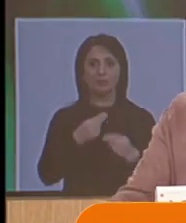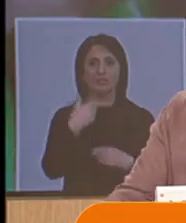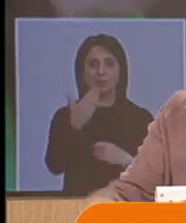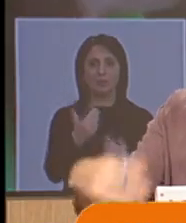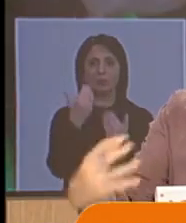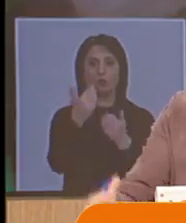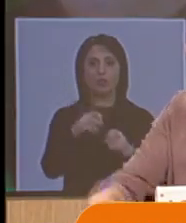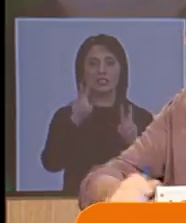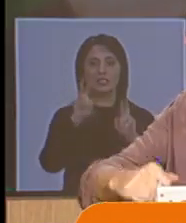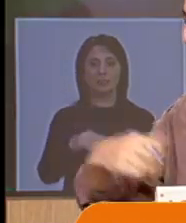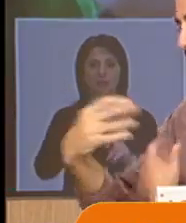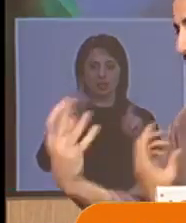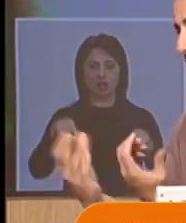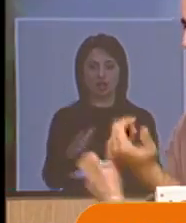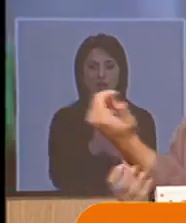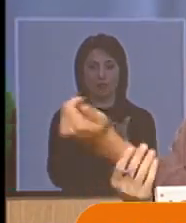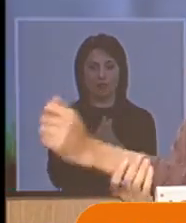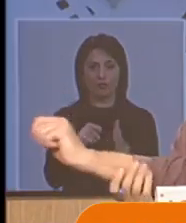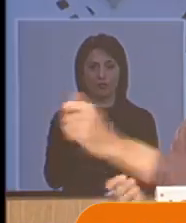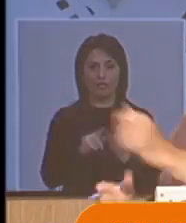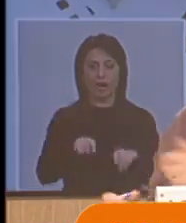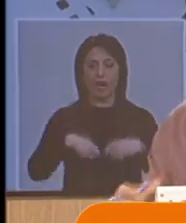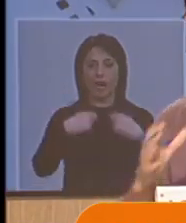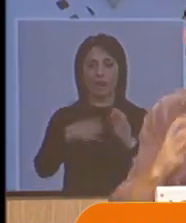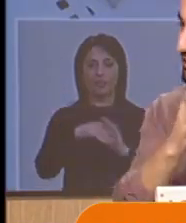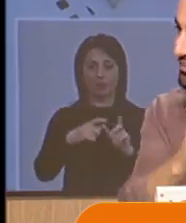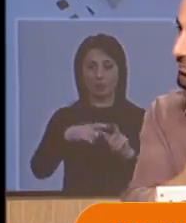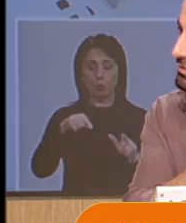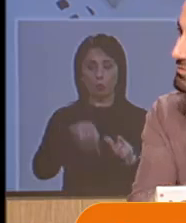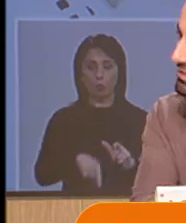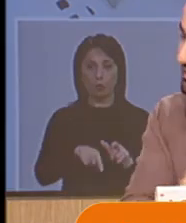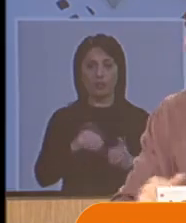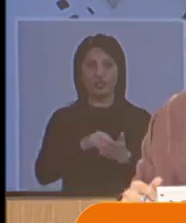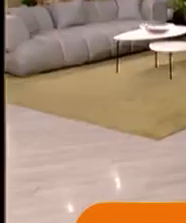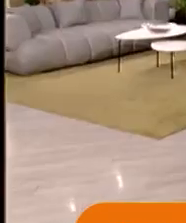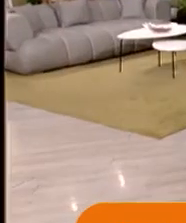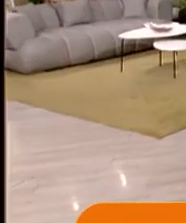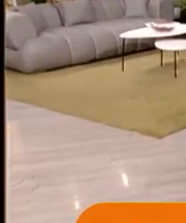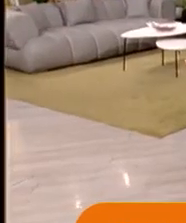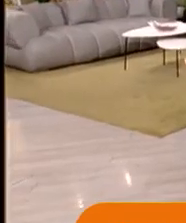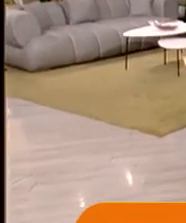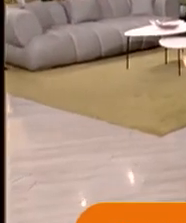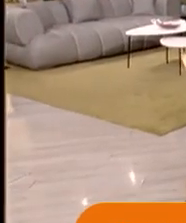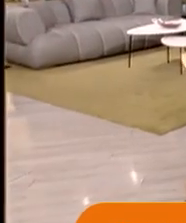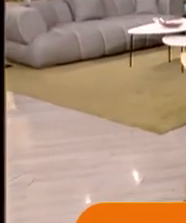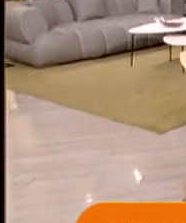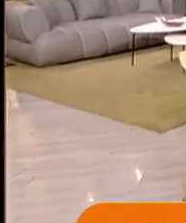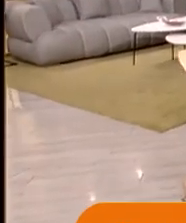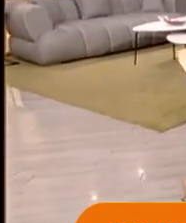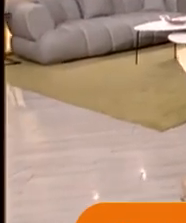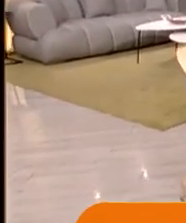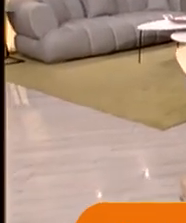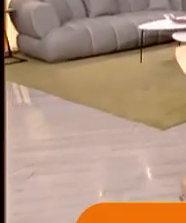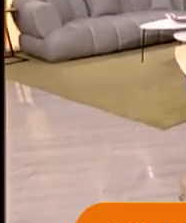შეუძლია, ავადმყოფობს ან სხვადასხვა მიზეზების გამო, მოკლედ, მთავარი არსებობდეს მიზეზი. ასეთ შემთხვევაში რა